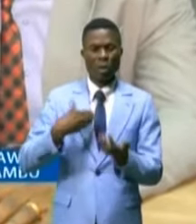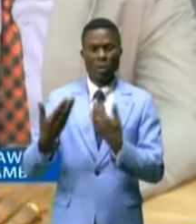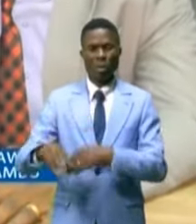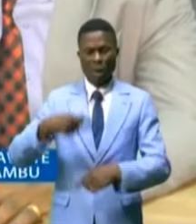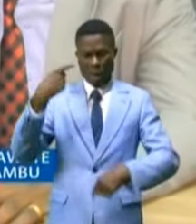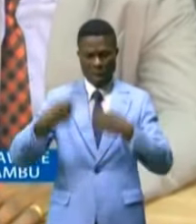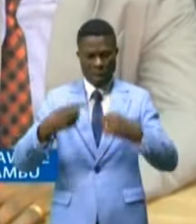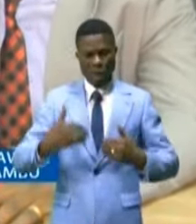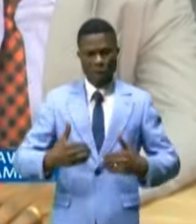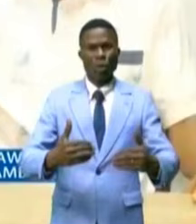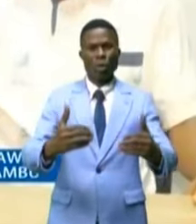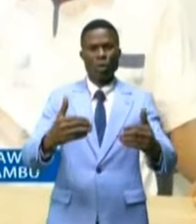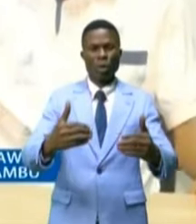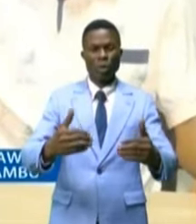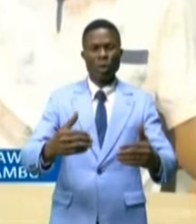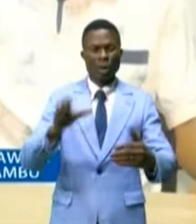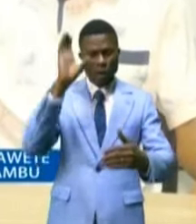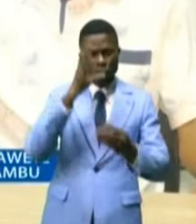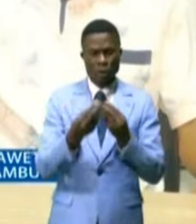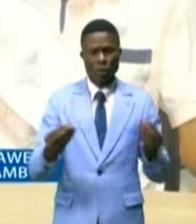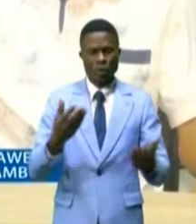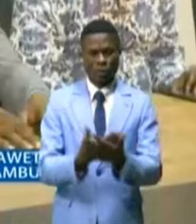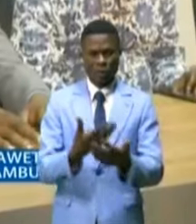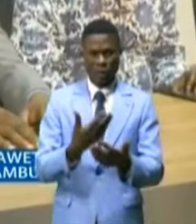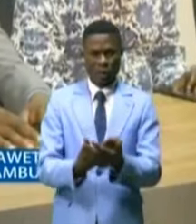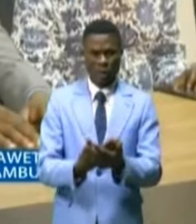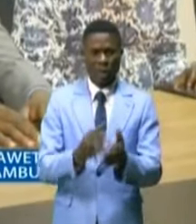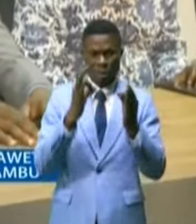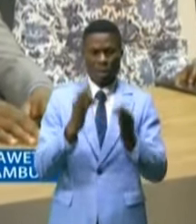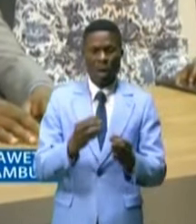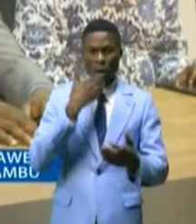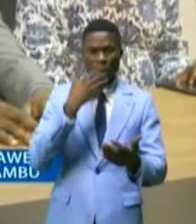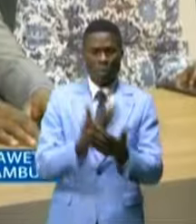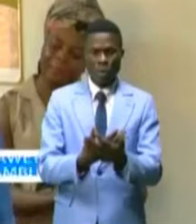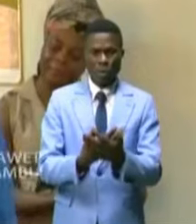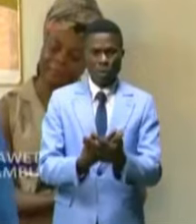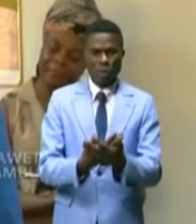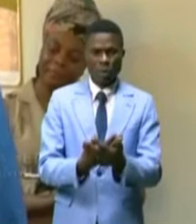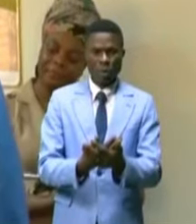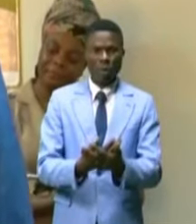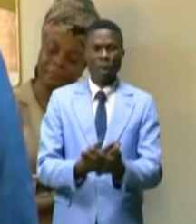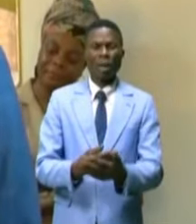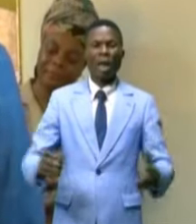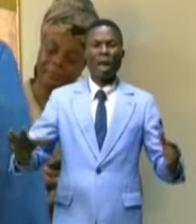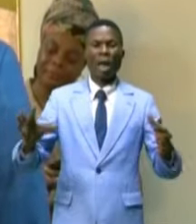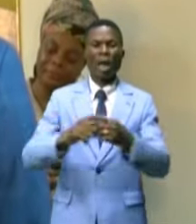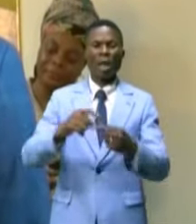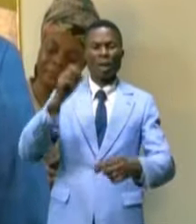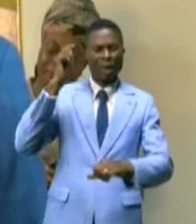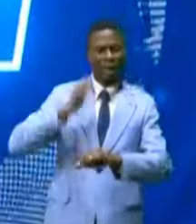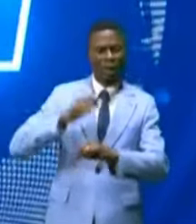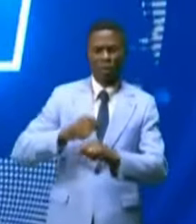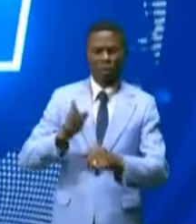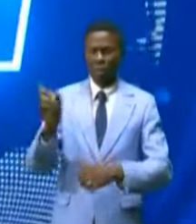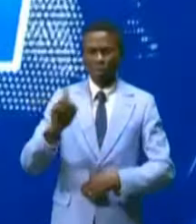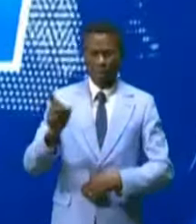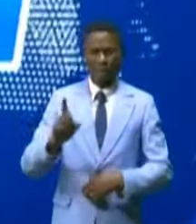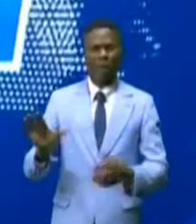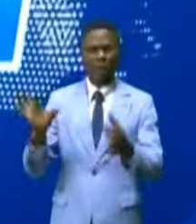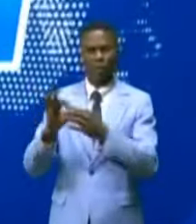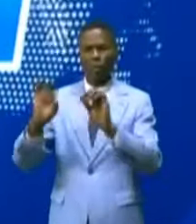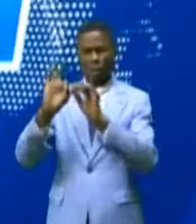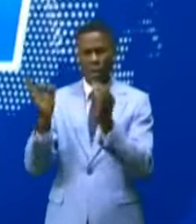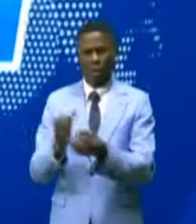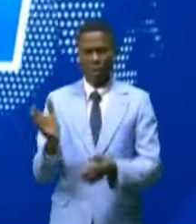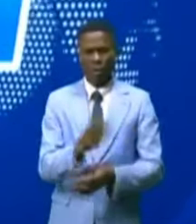vont se poursuivre pour un arrangement à l'amiable. Car vaut mieux une mauvaise entente qu'un bon procès. Le